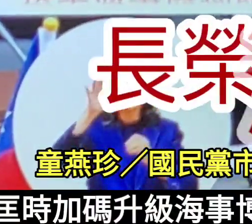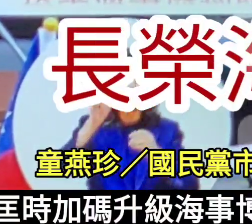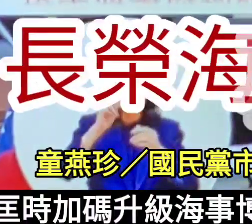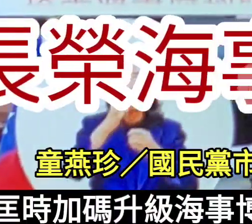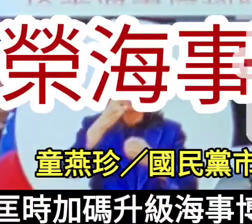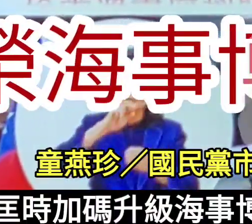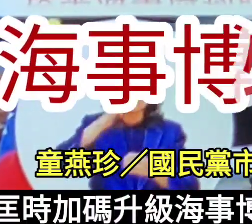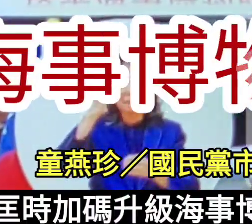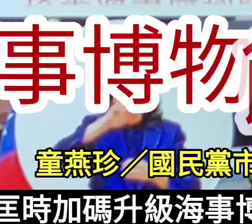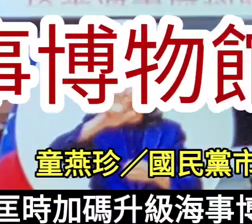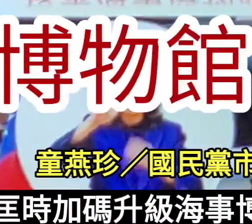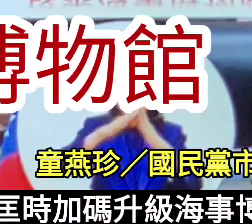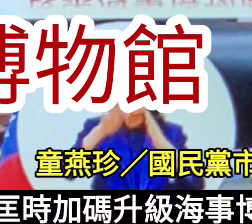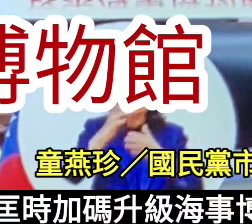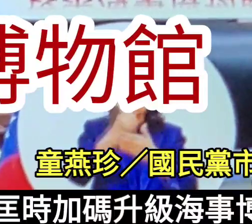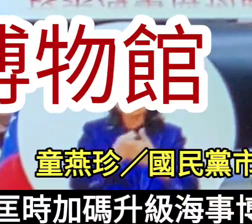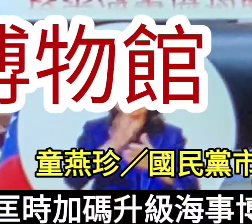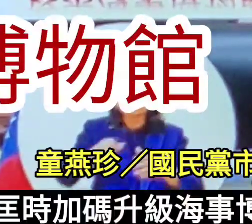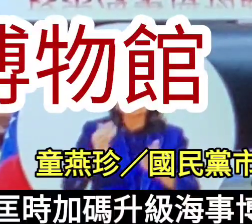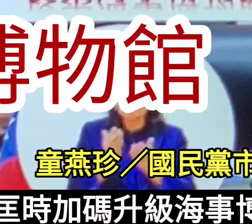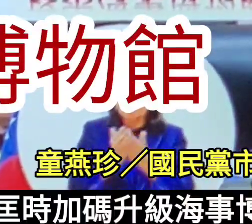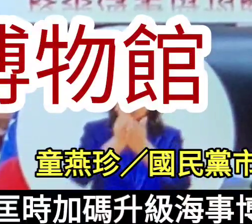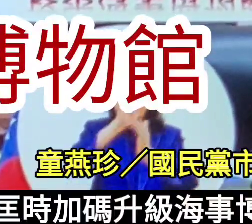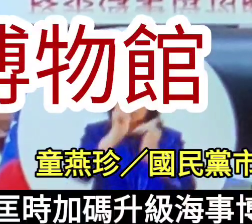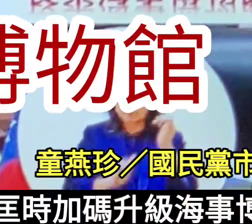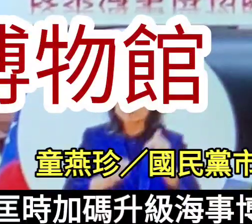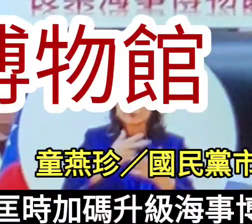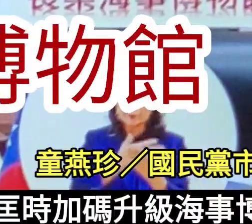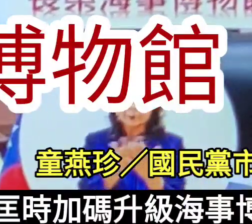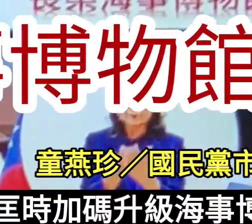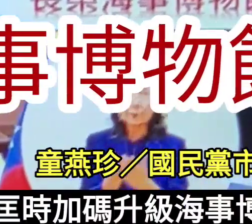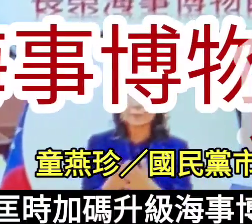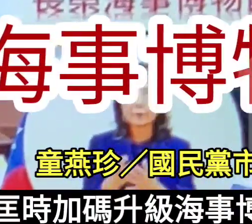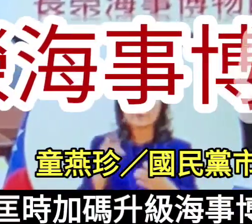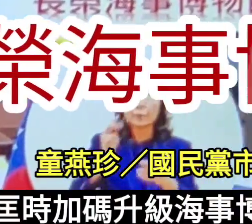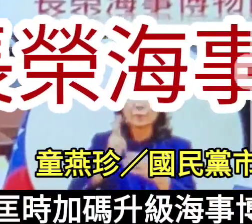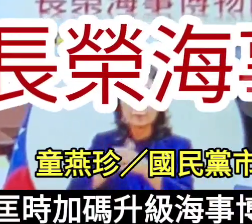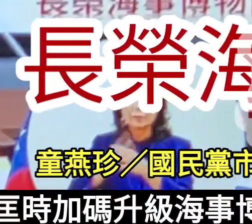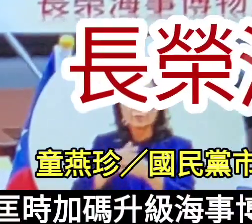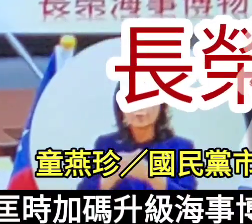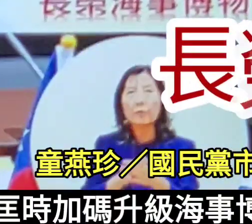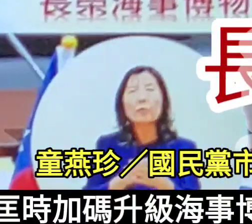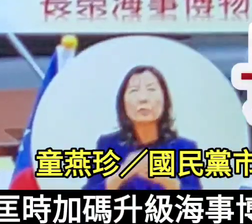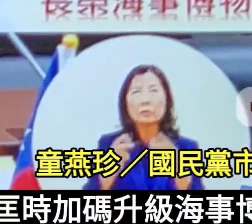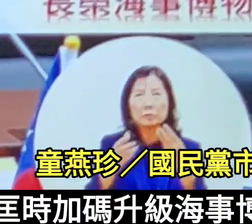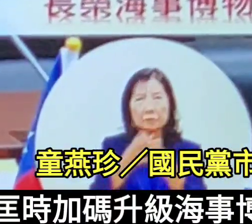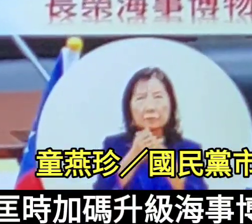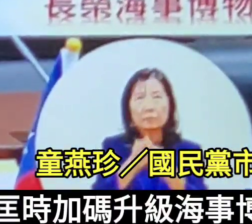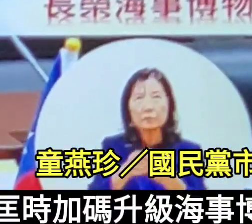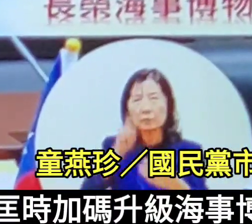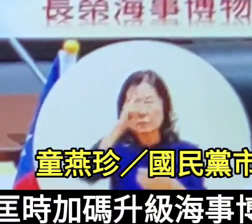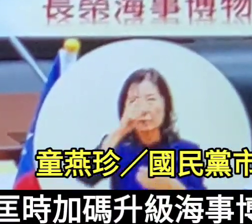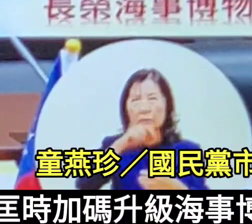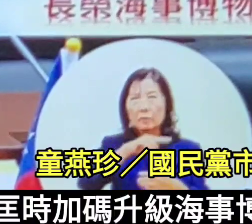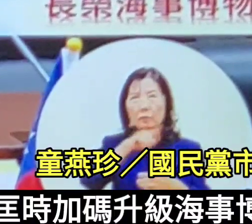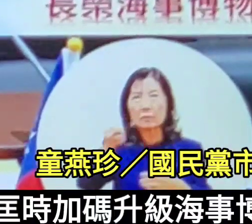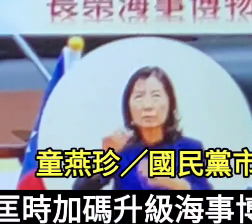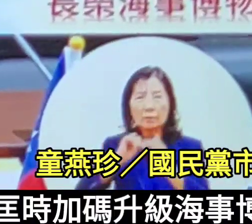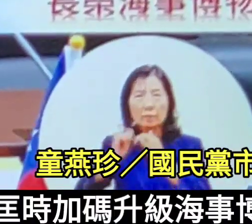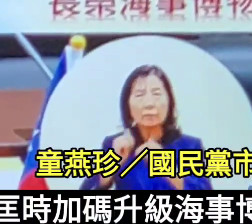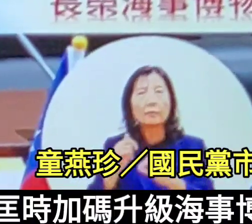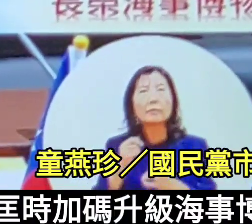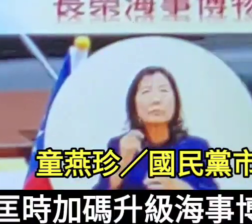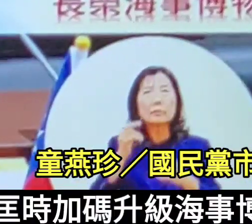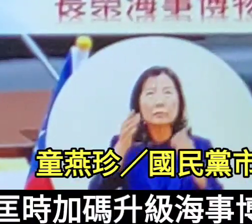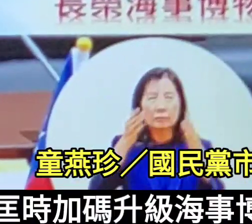就是传播的历史、艺术跟科学为宗旨，希望唤起民众对